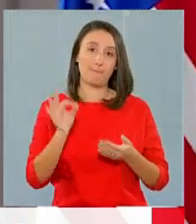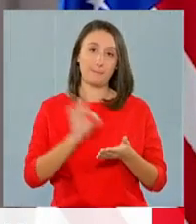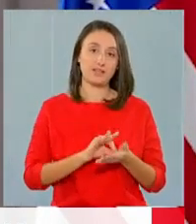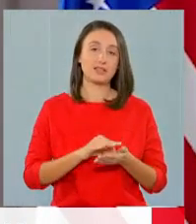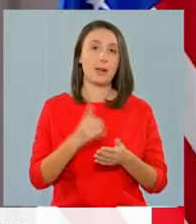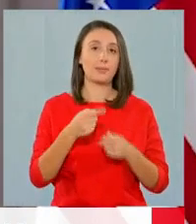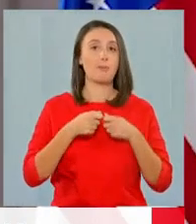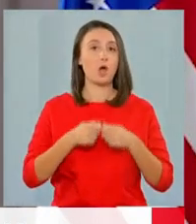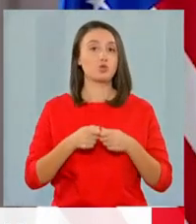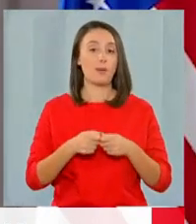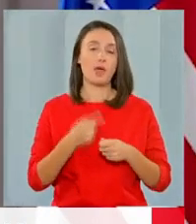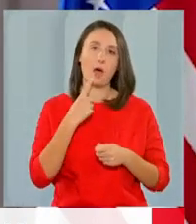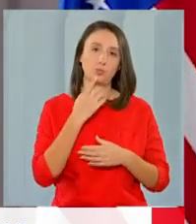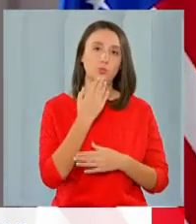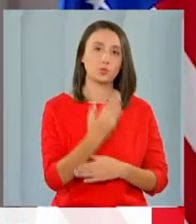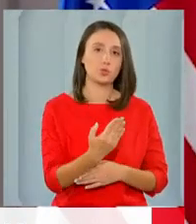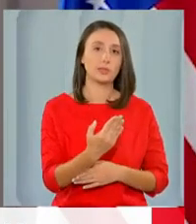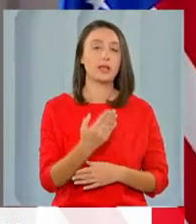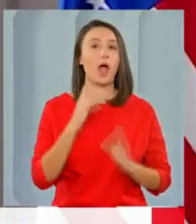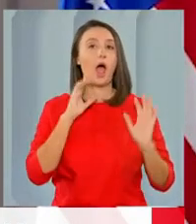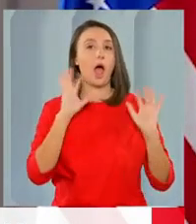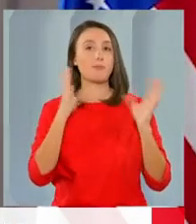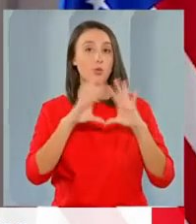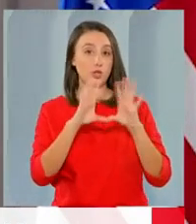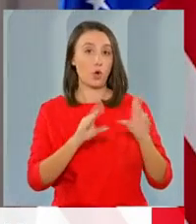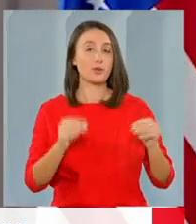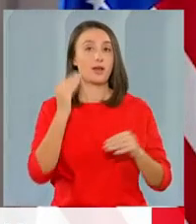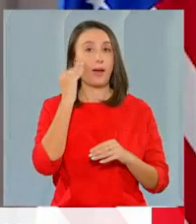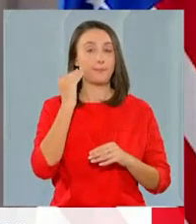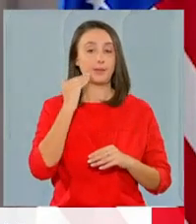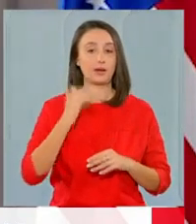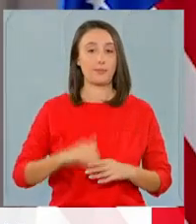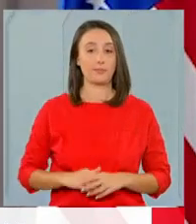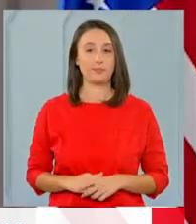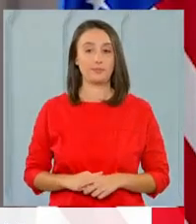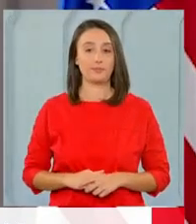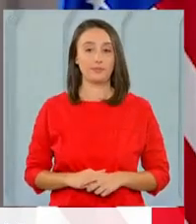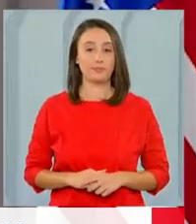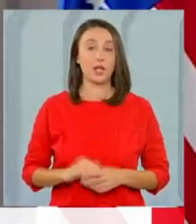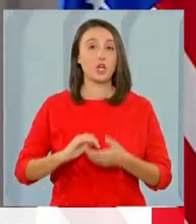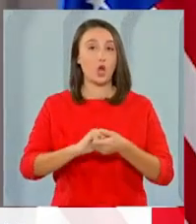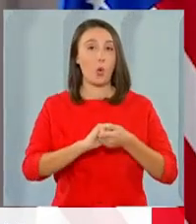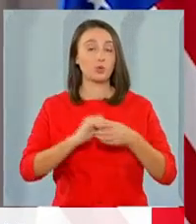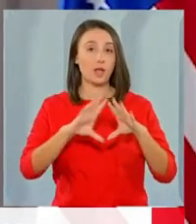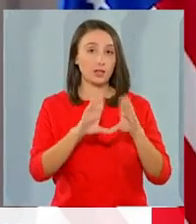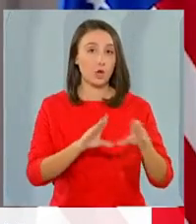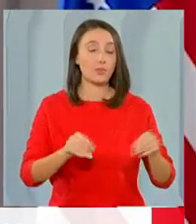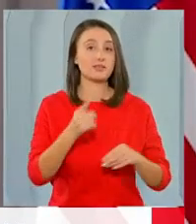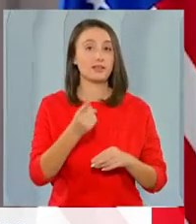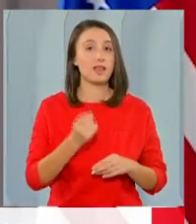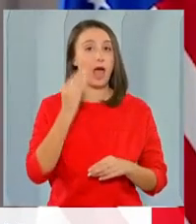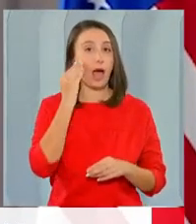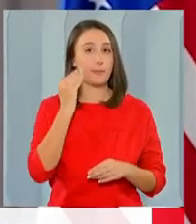prezența primei Doamne a ținut să le mulțumească în aplauze românilor din Statele Unite comunitatea românească din